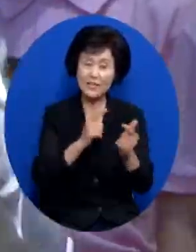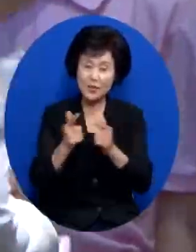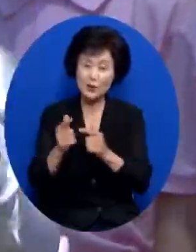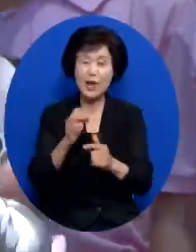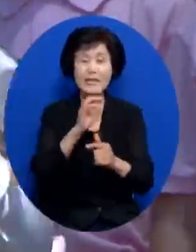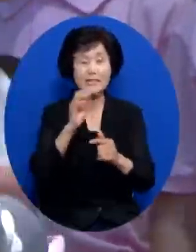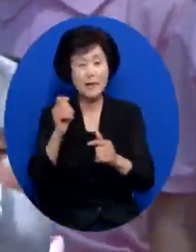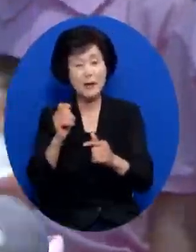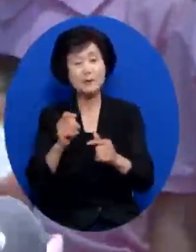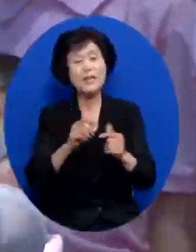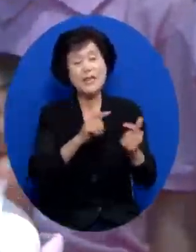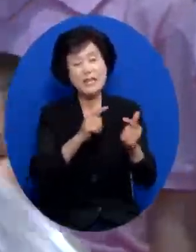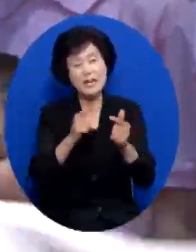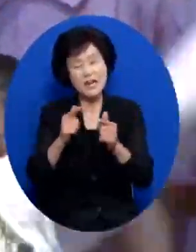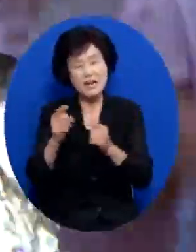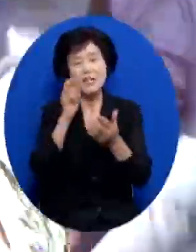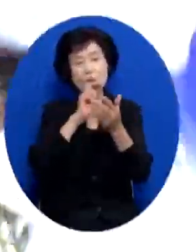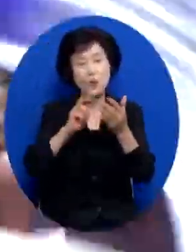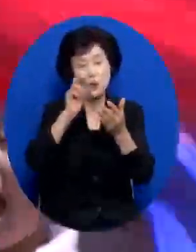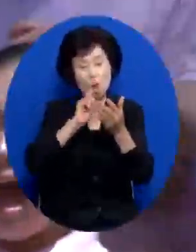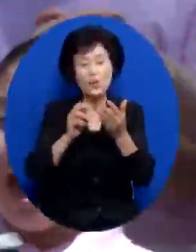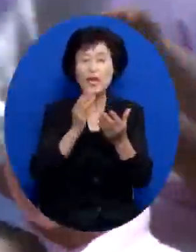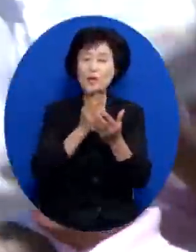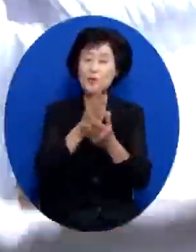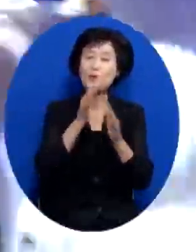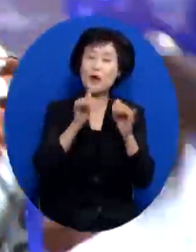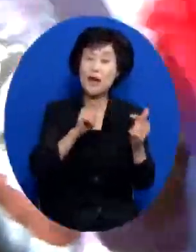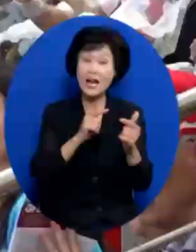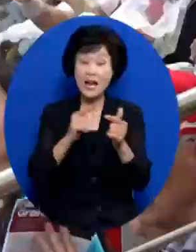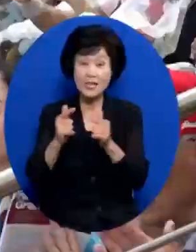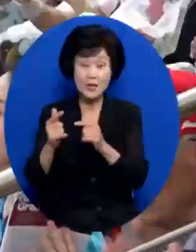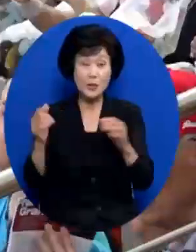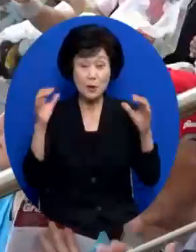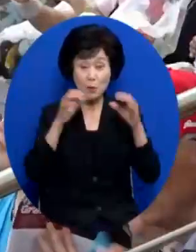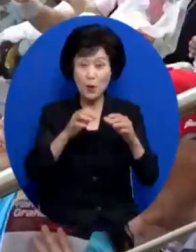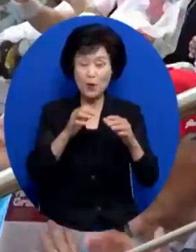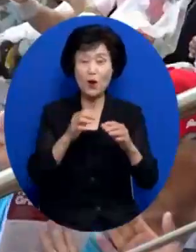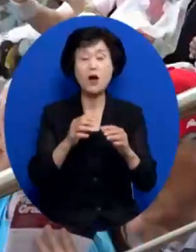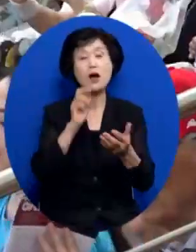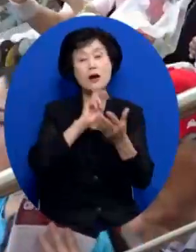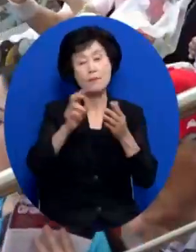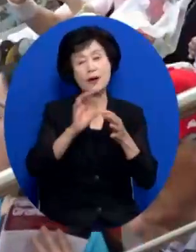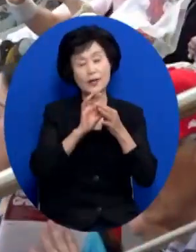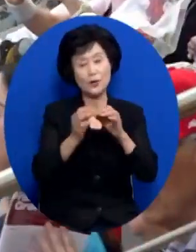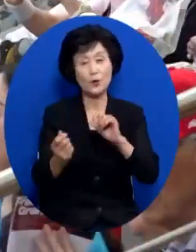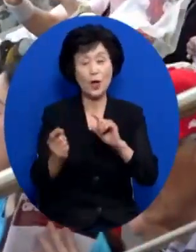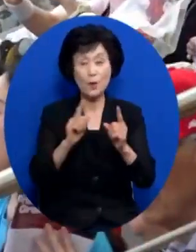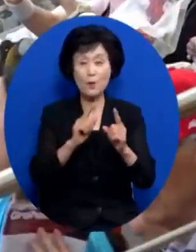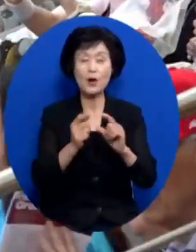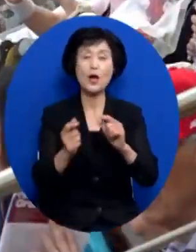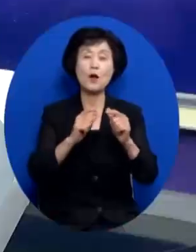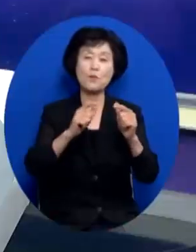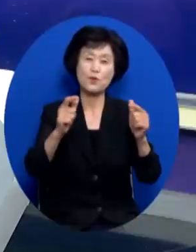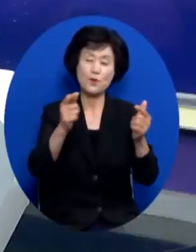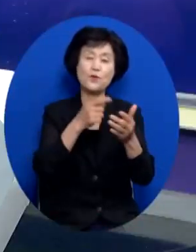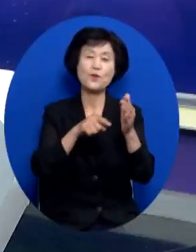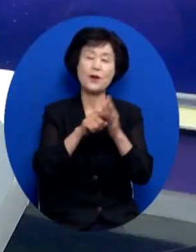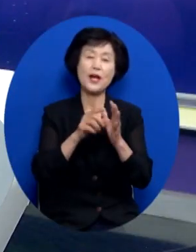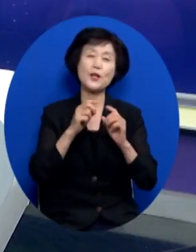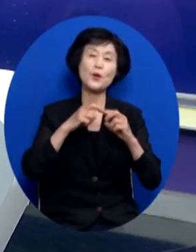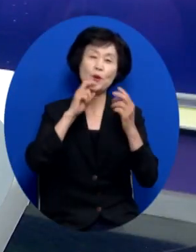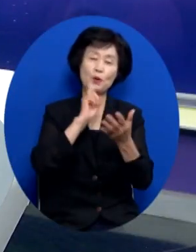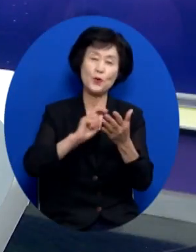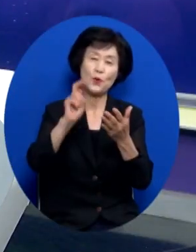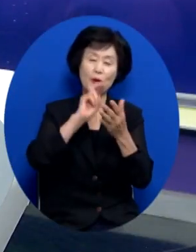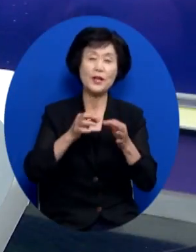대중가수 아티스트연합, 유명성악가 등 다양한 뮤지션들이 음악을 통해 회복과 부흥을 노래했습니다. 네, 정말 이